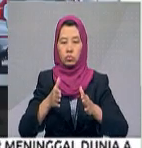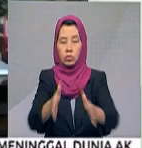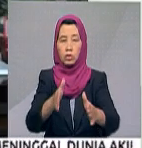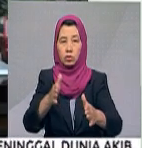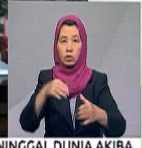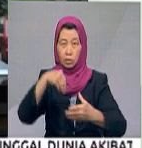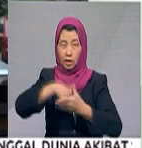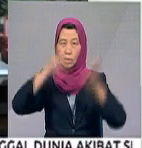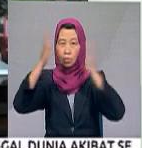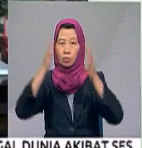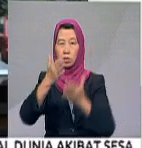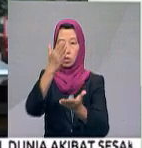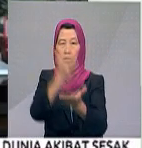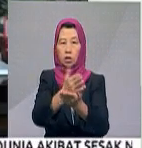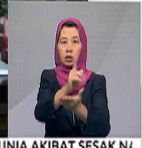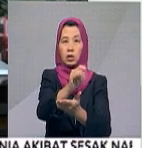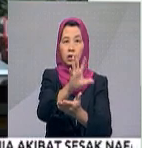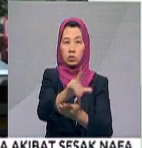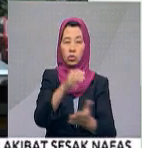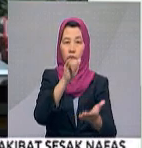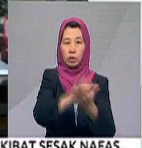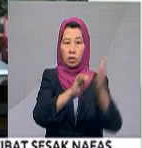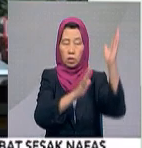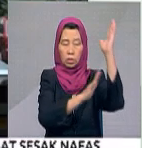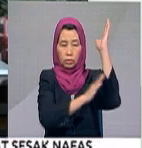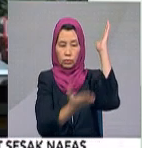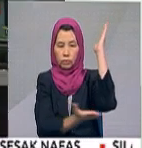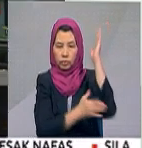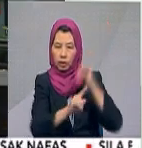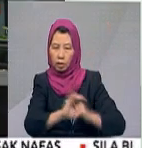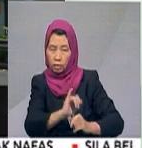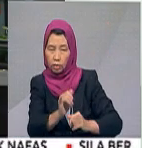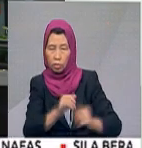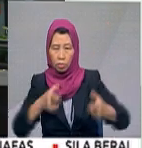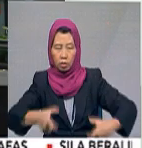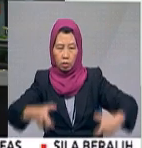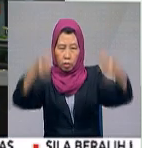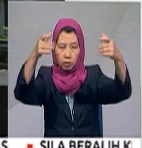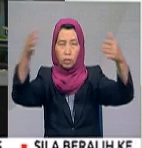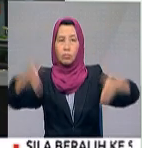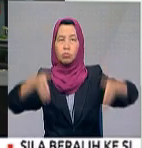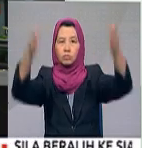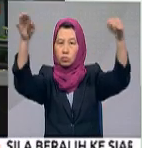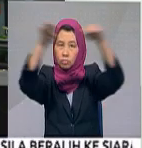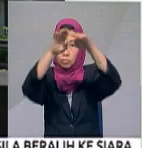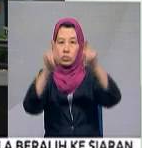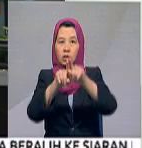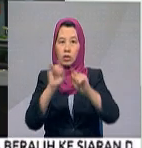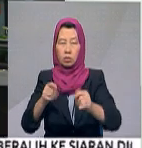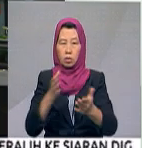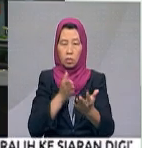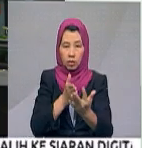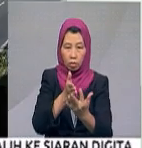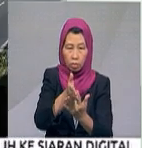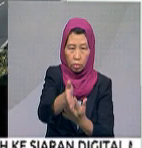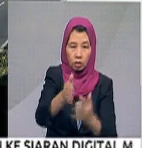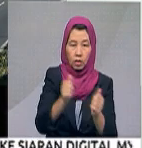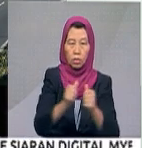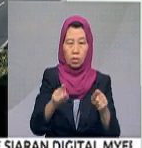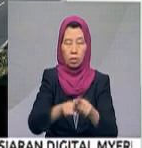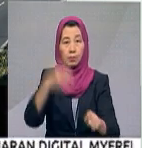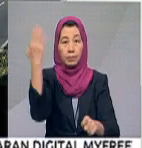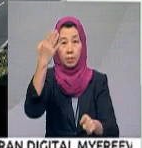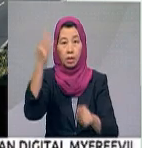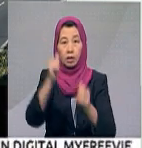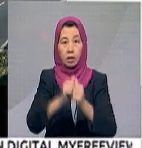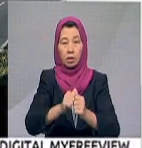negara ini. Hentian tol yang digunakan di Dubai kelihatan seakan tiang pintu gerbang. Pengguna hanya perlu melalui di bawahnya seperti biasa